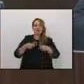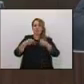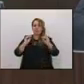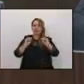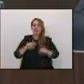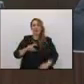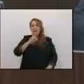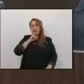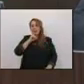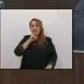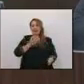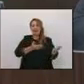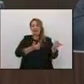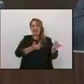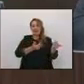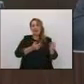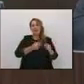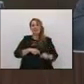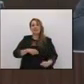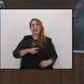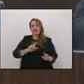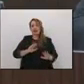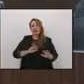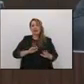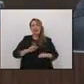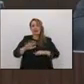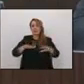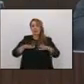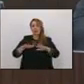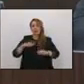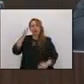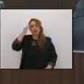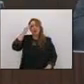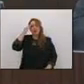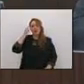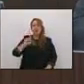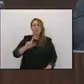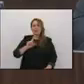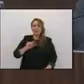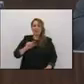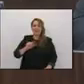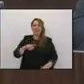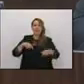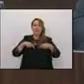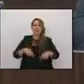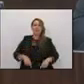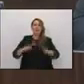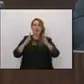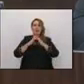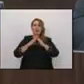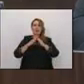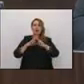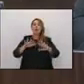يبقى الباقي احنا مع هذا العمليه، نظن تتذكروا ان حتى وزاره السكن